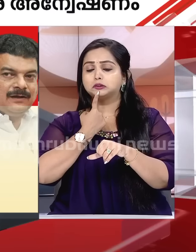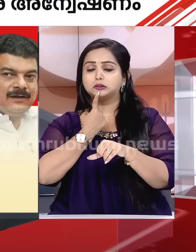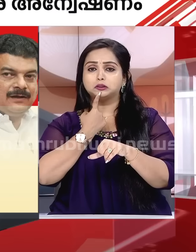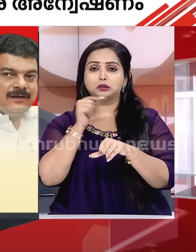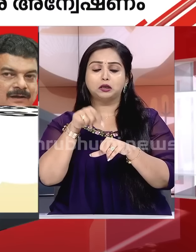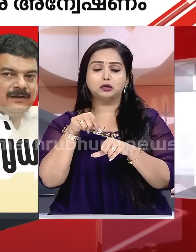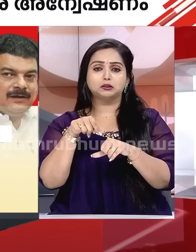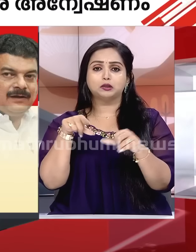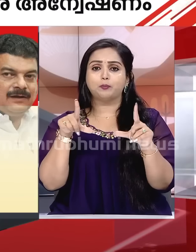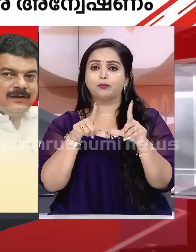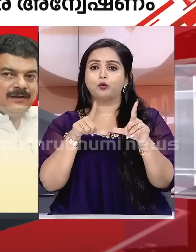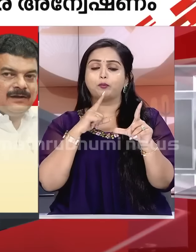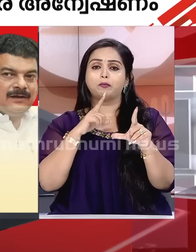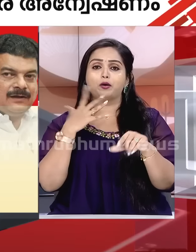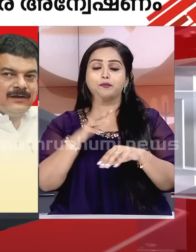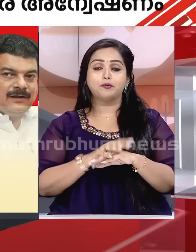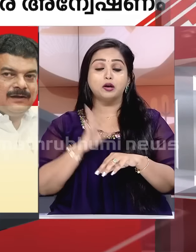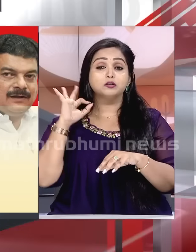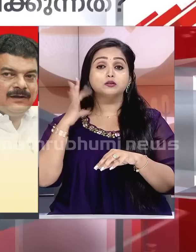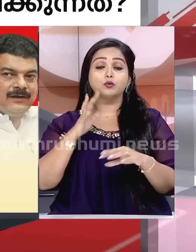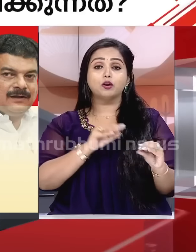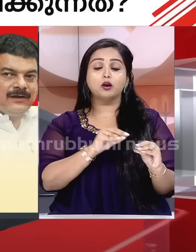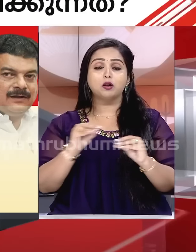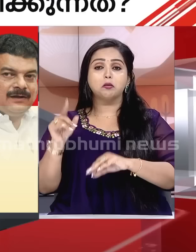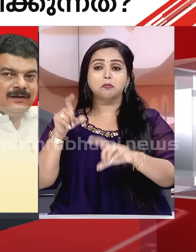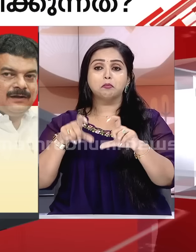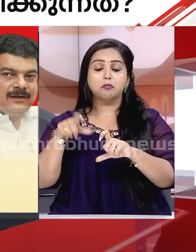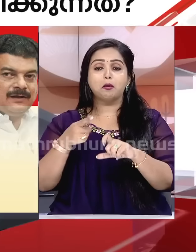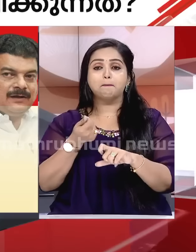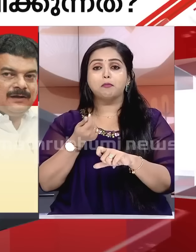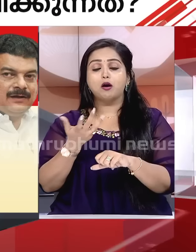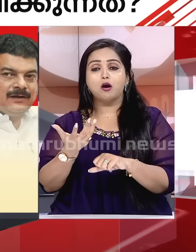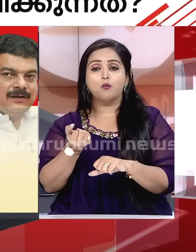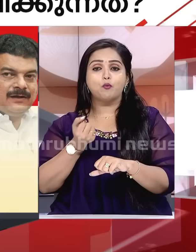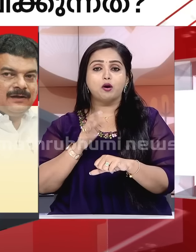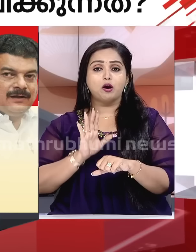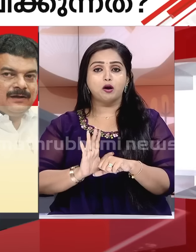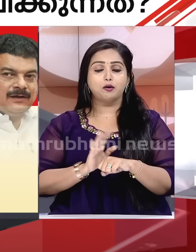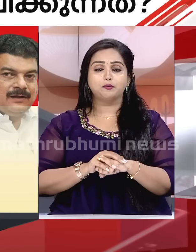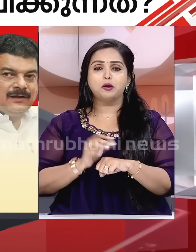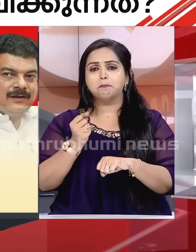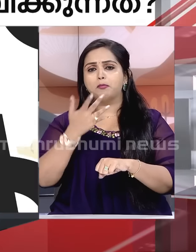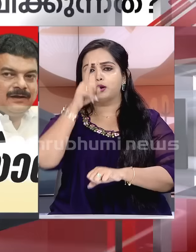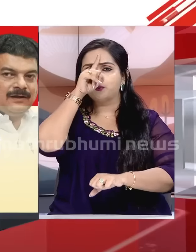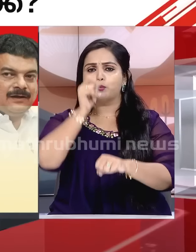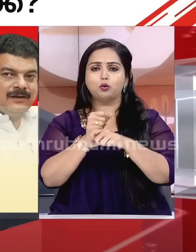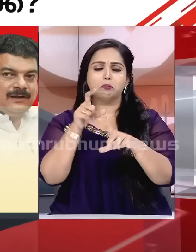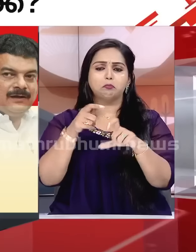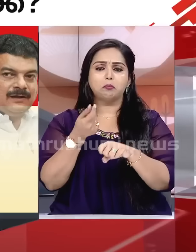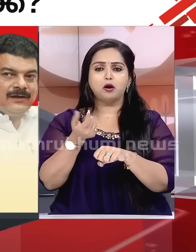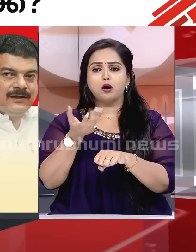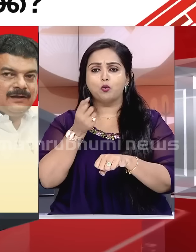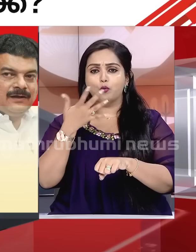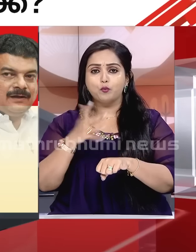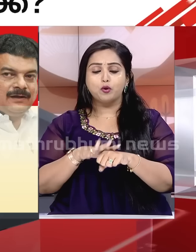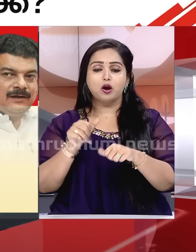ആരോപണമാണ്. അതിനോടൊപ്പം തന്നെ സ്വർണ്ണക്കടത്തുകാരിൽ നിന്ന് പണങ്ങളൊക്കെ വാങ്ങിച്ചിട്ടുണ്ട് പല പോലീസ് ഉദ്യോഗസ്ഥരും. അജിത്